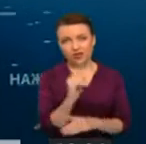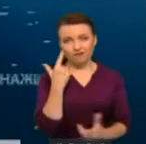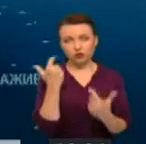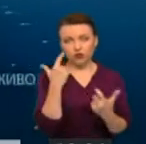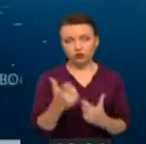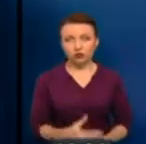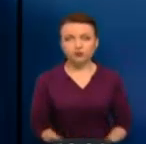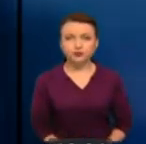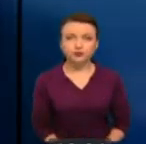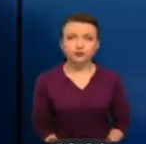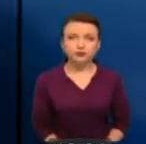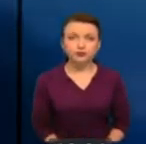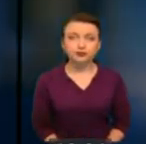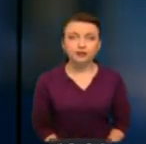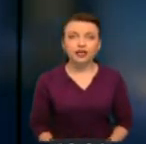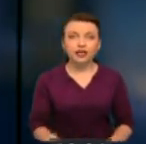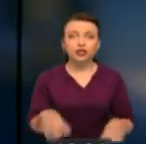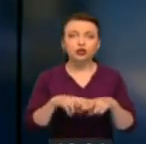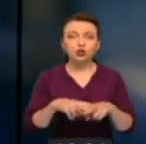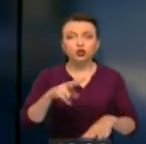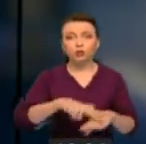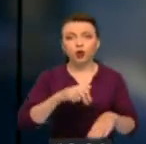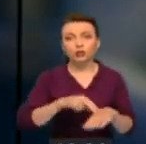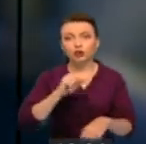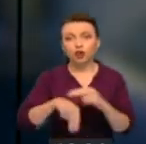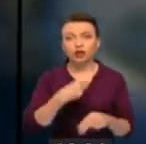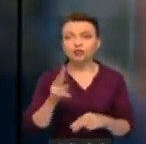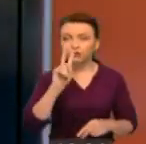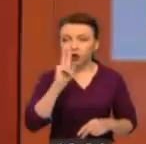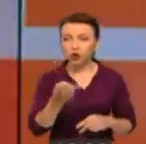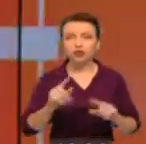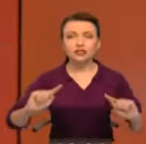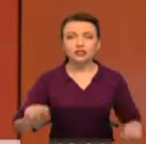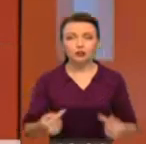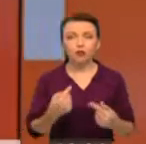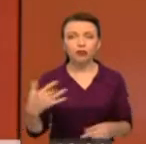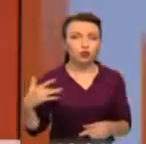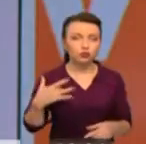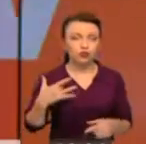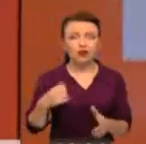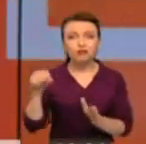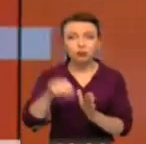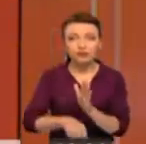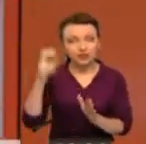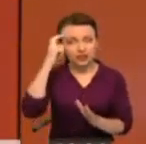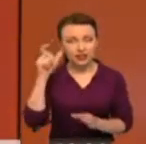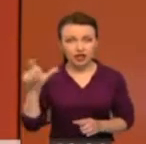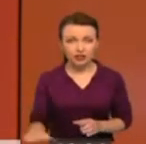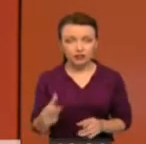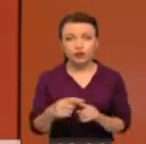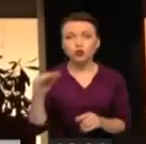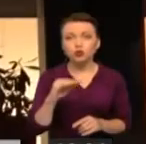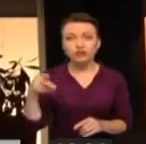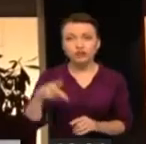інформацію. Столичні поліцейські через 2 роки затримали підозрюваного у вбивстві киянина.